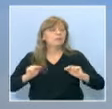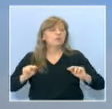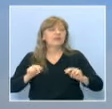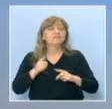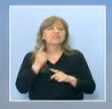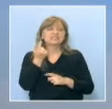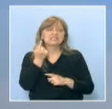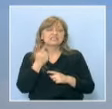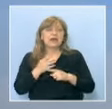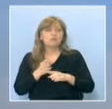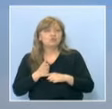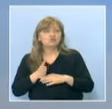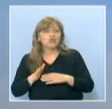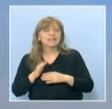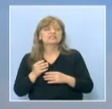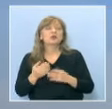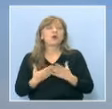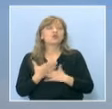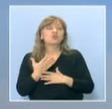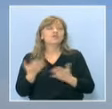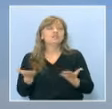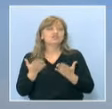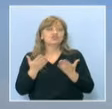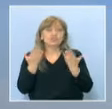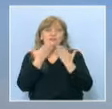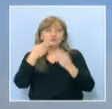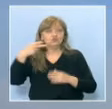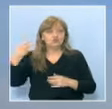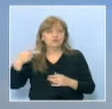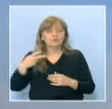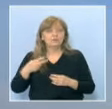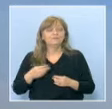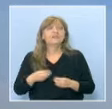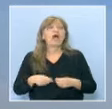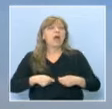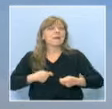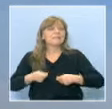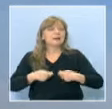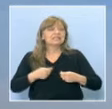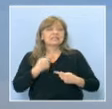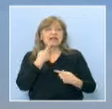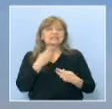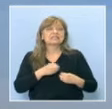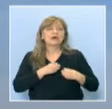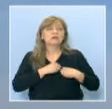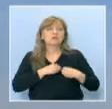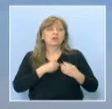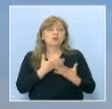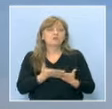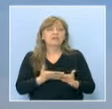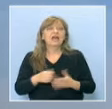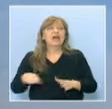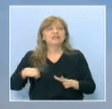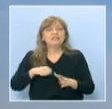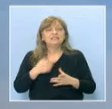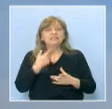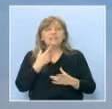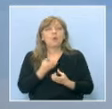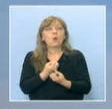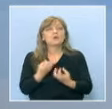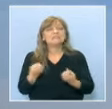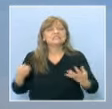от нововъведенията в учебното заведение. Благотворителни базари и гладене на униформи, озеленяване на двора и